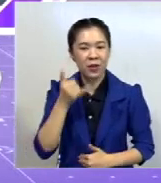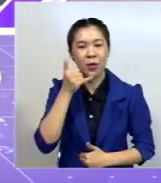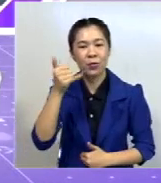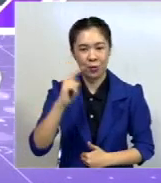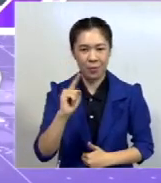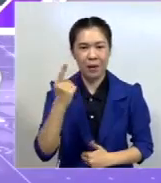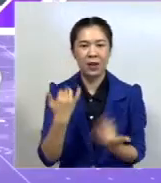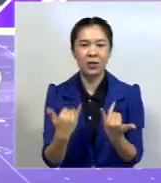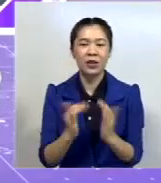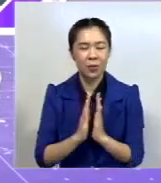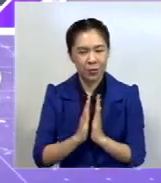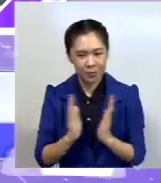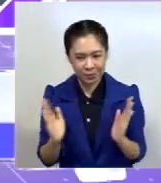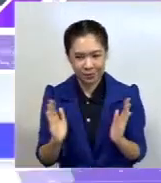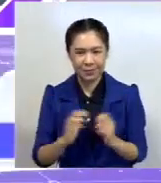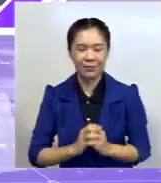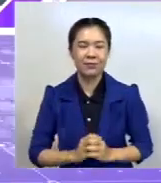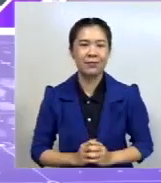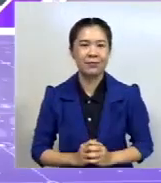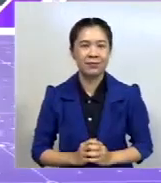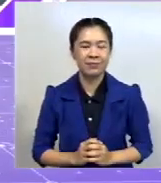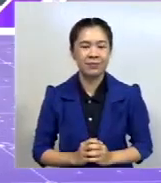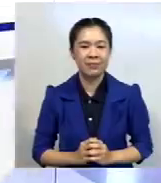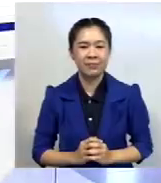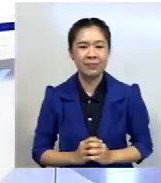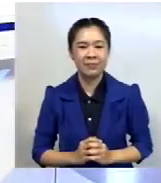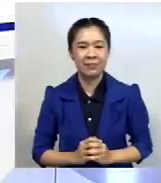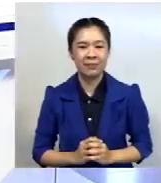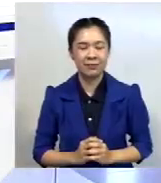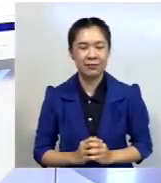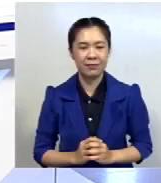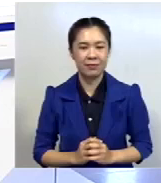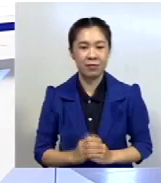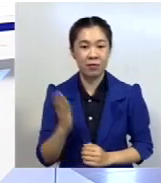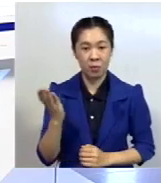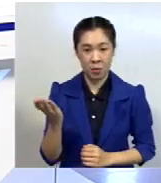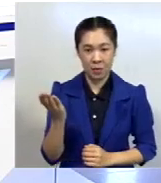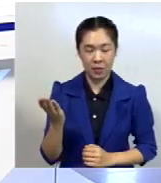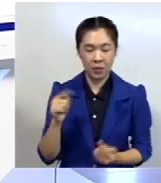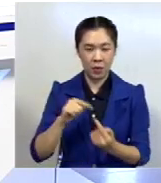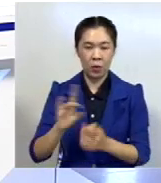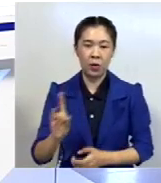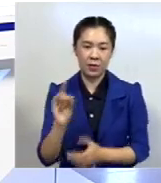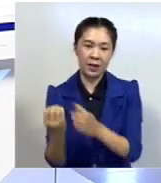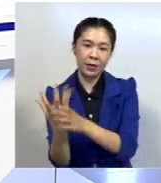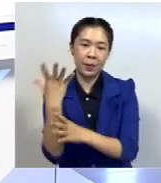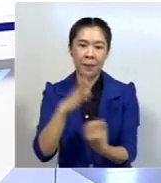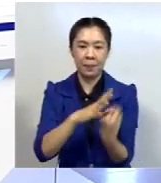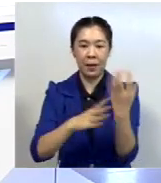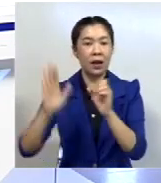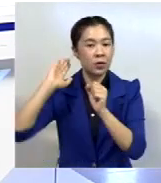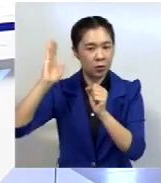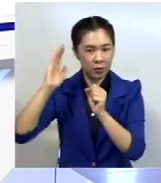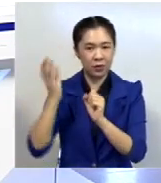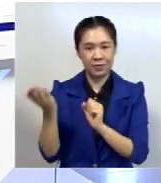อีกทีนึงนะคะขอบพระคุณค่ะ ยินดีครับสวัสดีครับ ค่ะสวัสดีค่ะท่านโฆษกกรมอุทยานแห่งชาติสัตว์ป่าและพันธุ์พืชนะคะท่าน